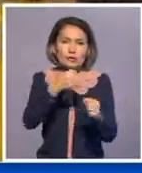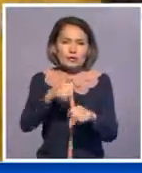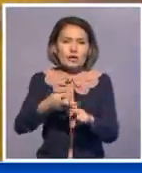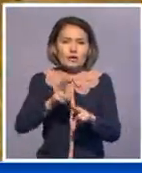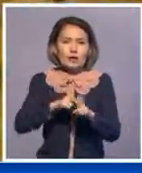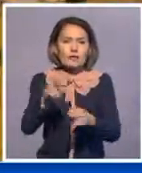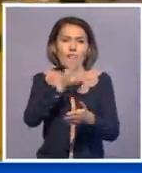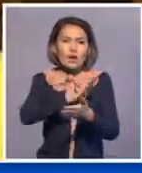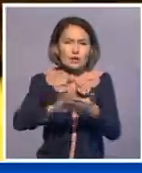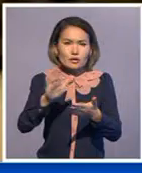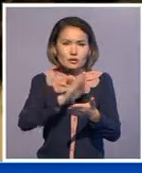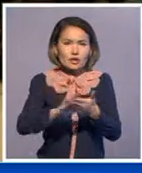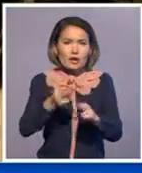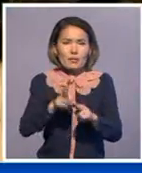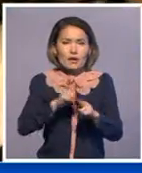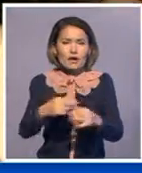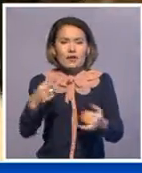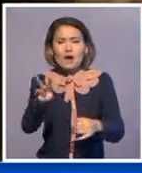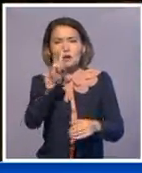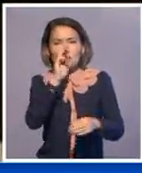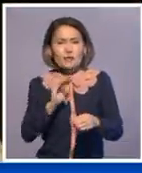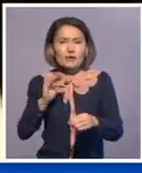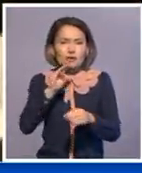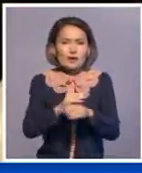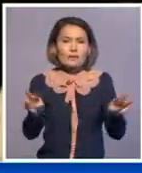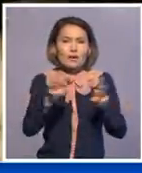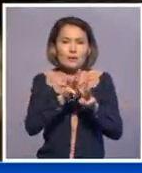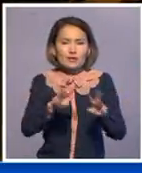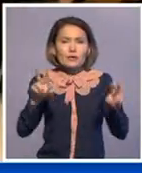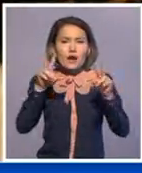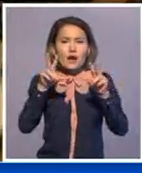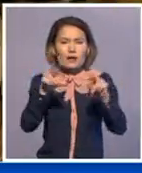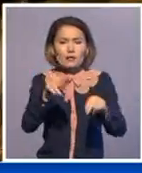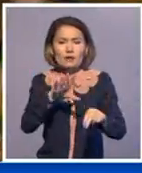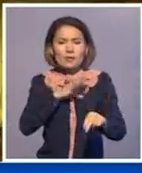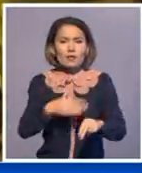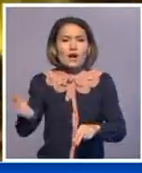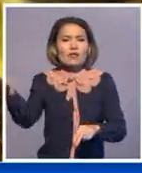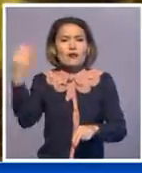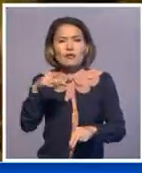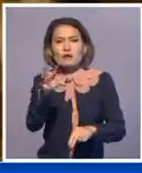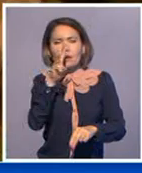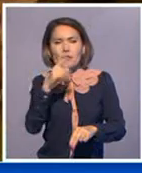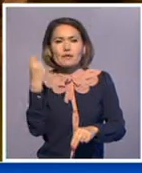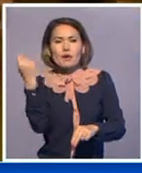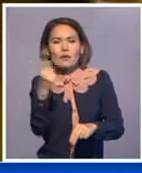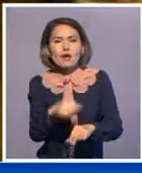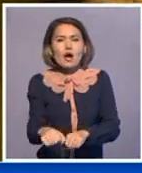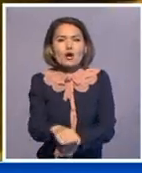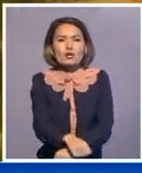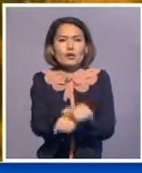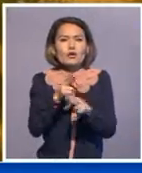жинауға бөлінетін қаражат қысқарып, жеке фирмалар оларға ақша төлеуге мұршасы жетпегендіктен ереуілге шыққан еді. Сөйтіп олардың табысы